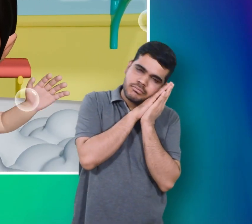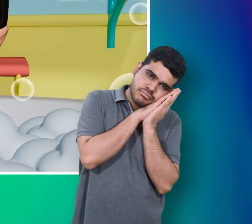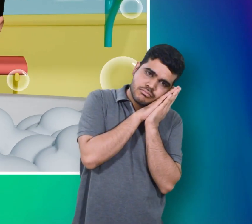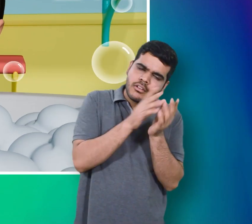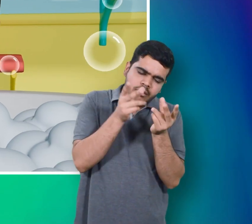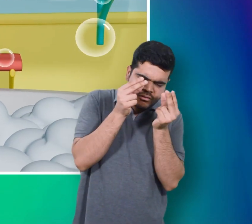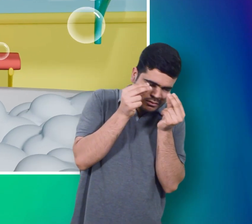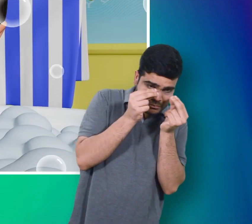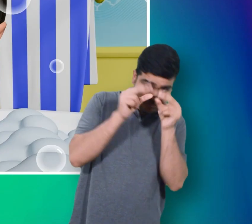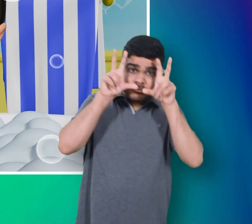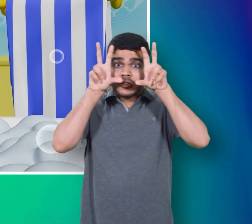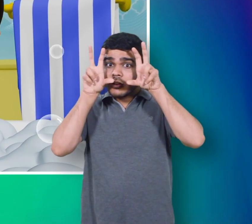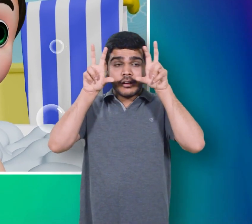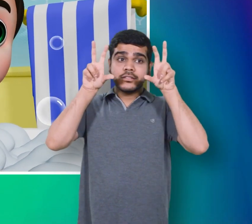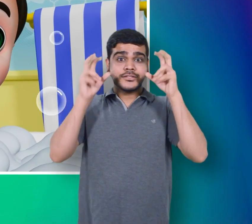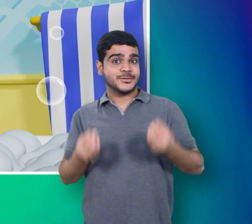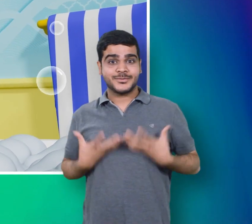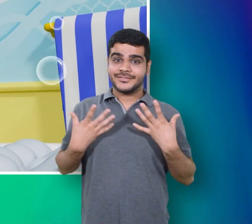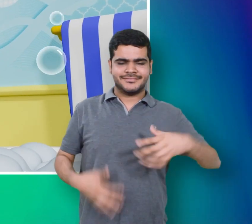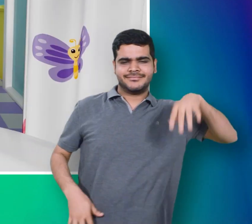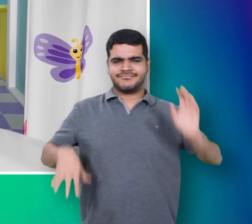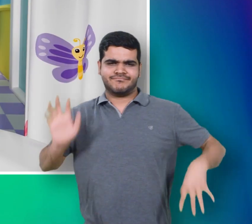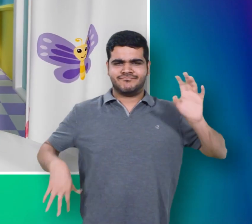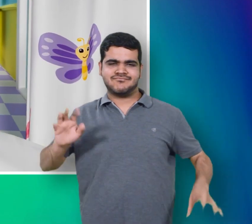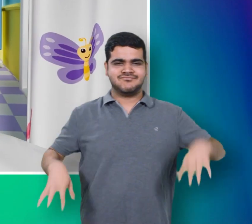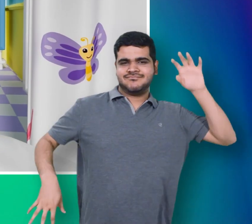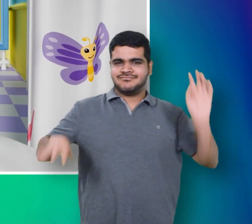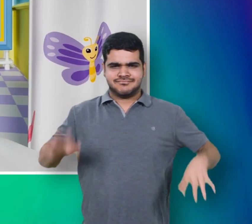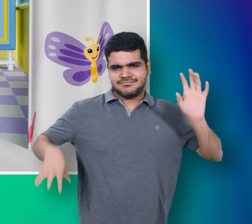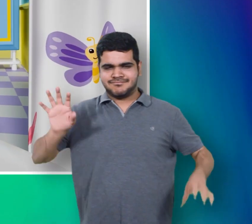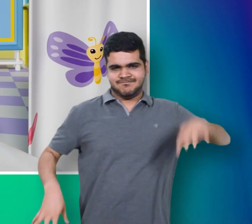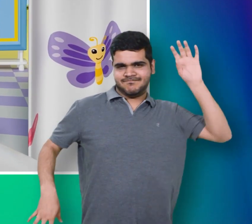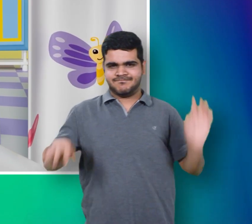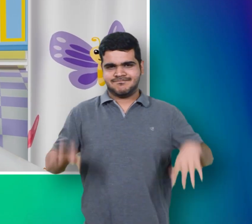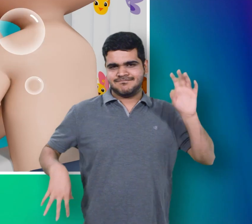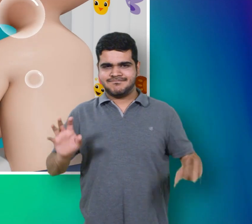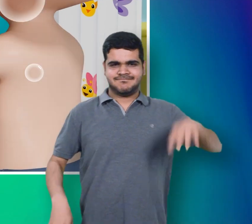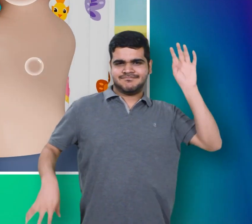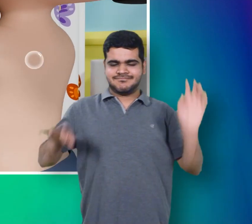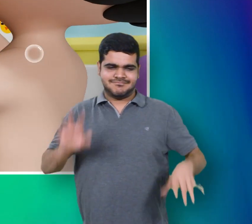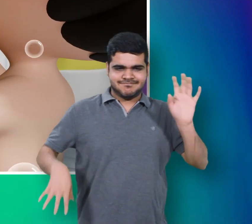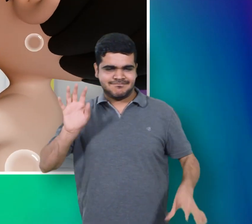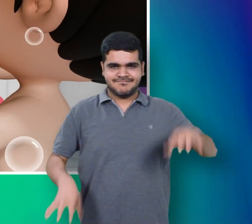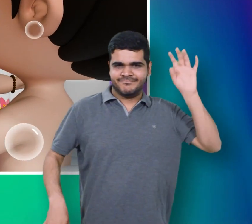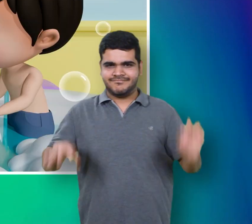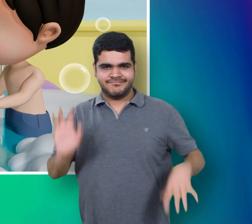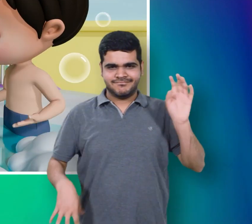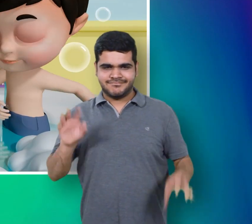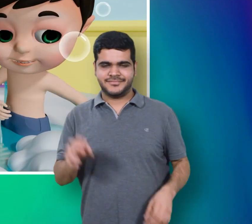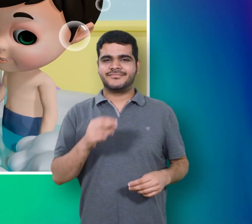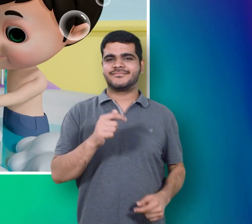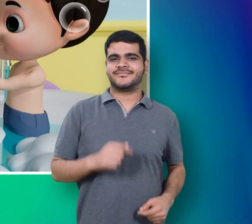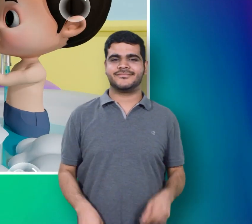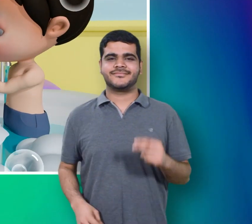आई ताजगी सुस्ती गई। छपाक छई छपाक छई छपाक छई।